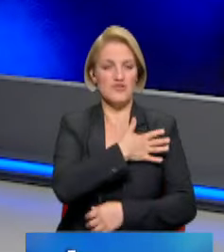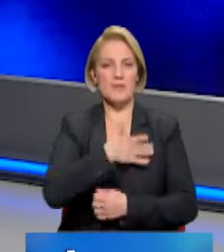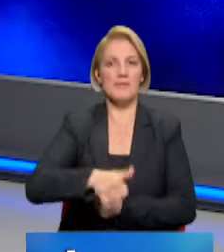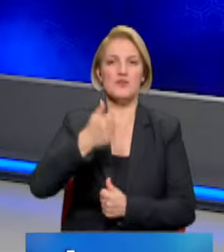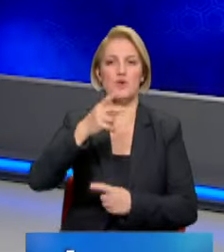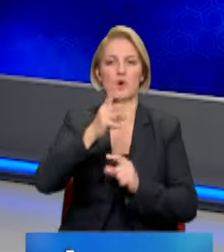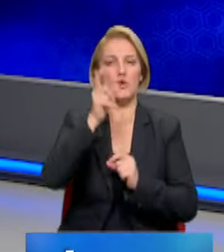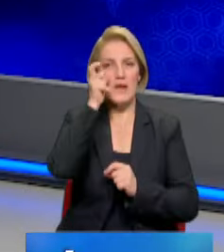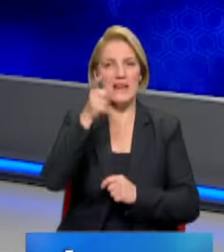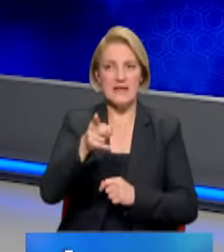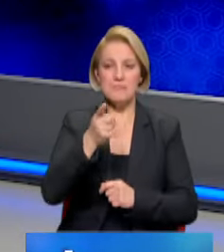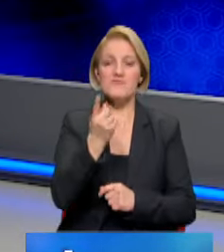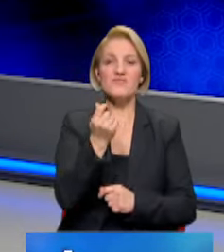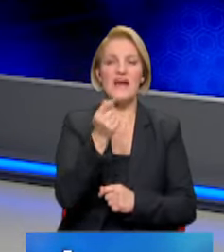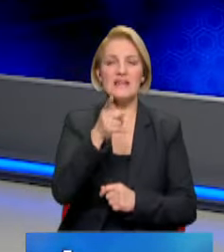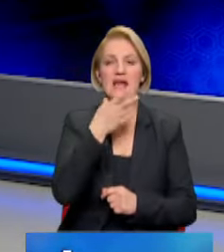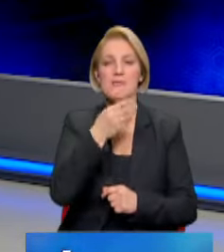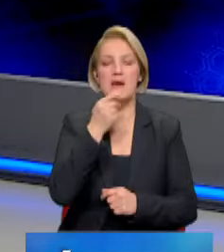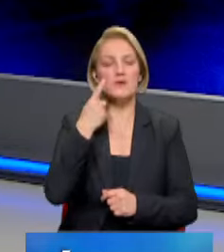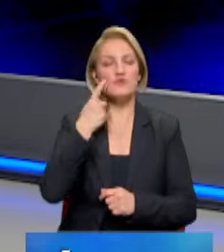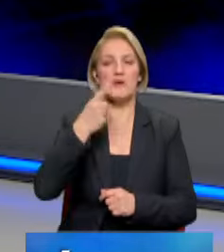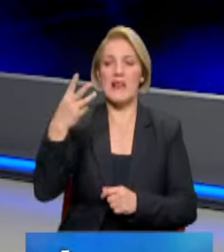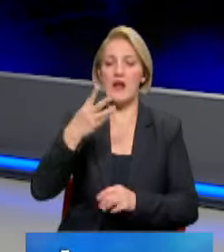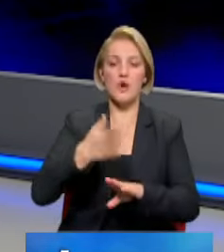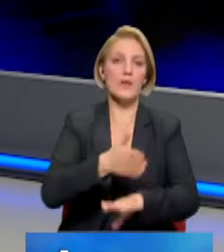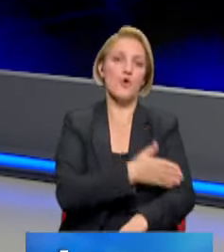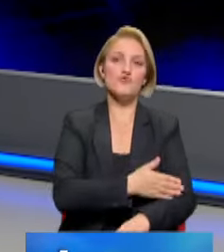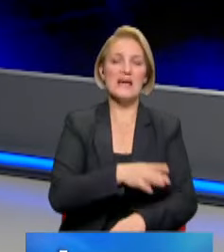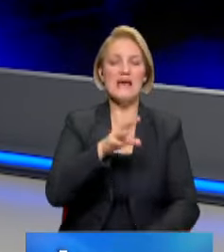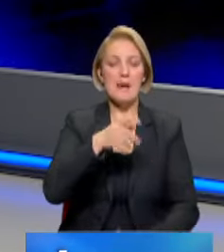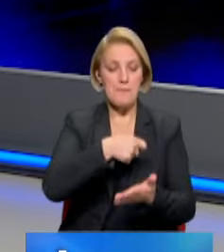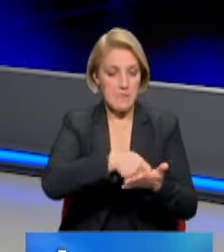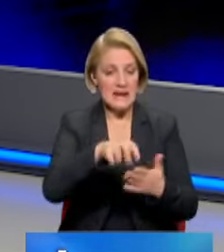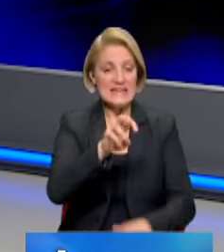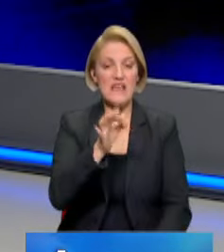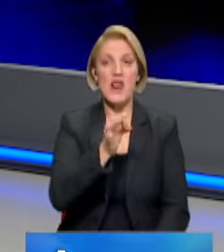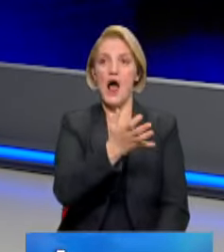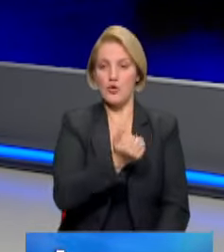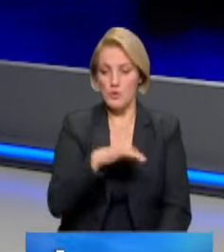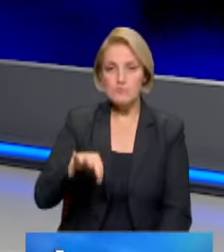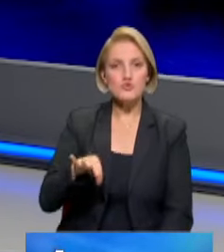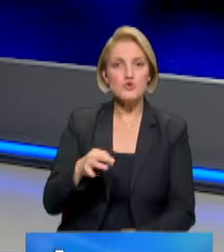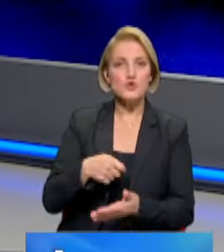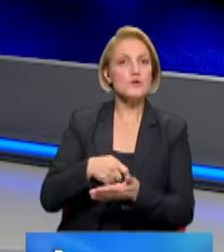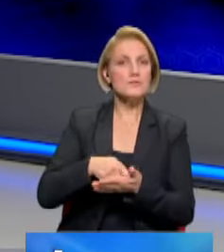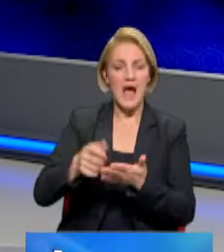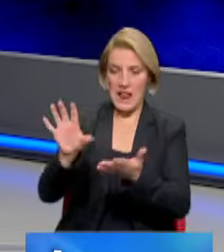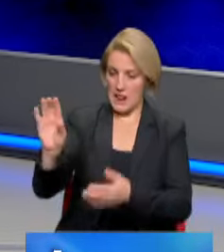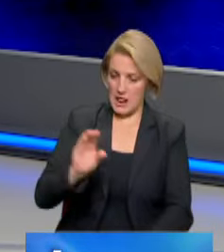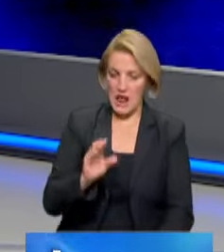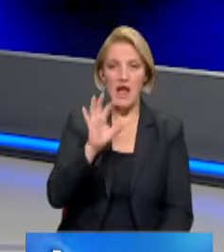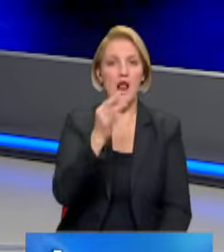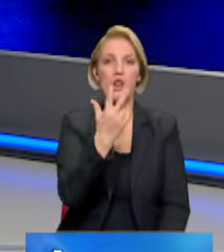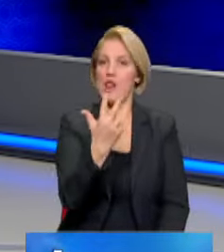lideri Özgür Özel bir fiyat hafızası yapmış. Emekli Erdoğan'dan önce 8 çeyrek altın alabiliyordu. Bugün 3 çeyrek altın alabiliyor. Hatta en düşük